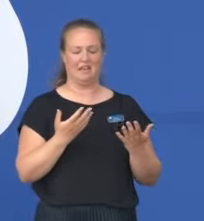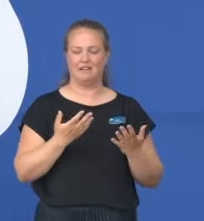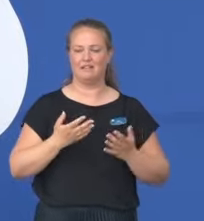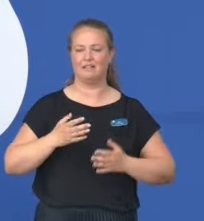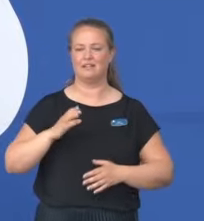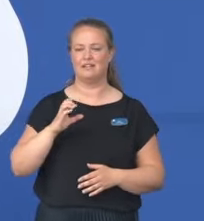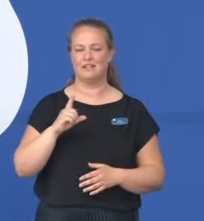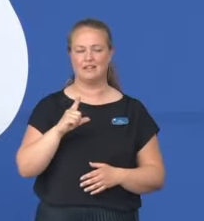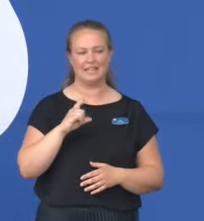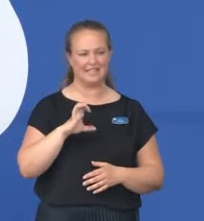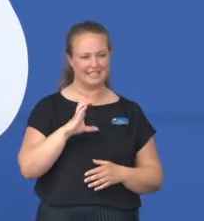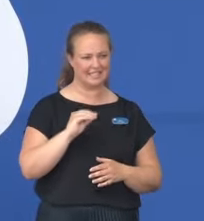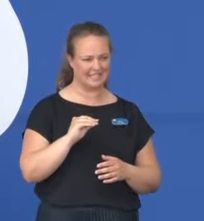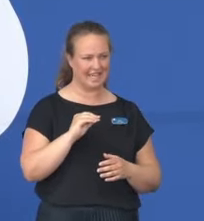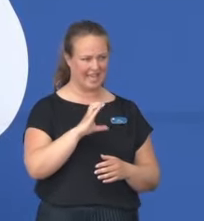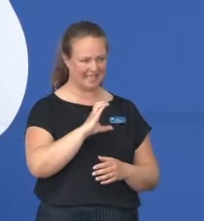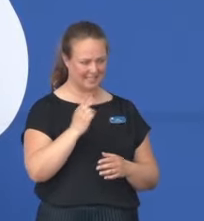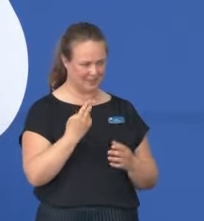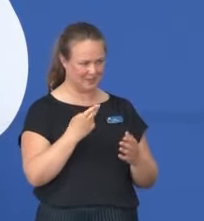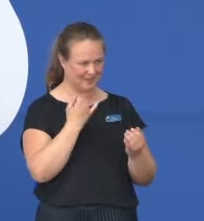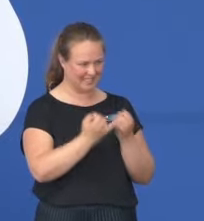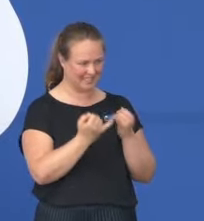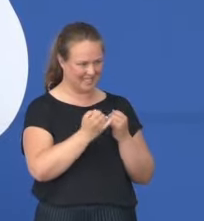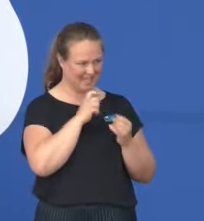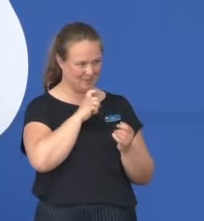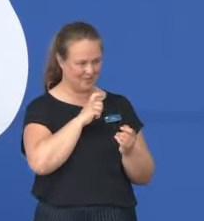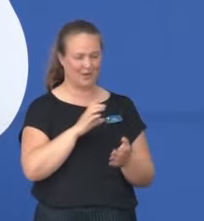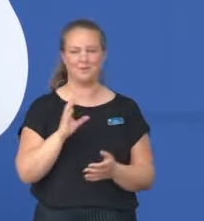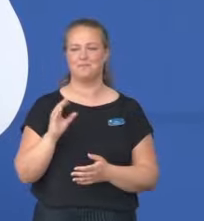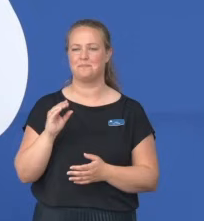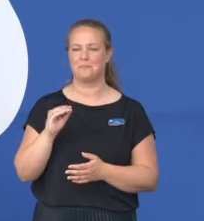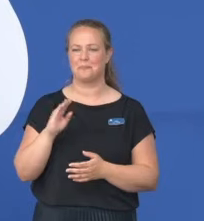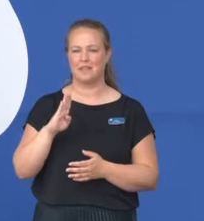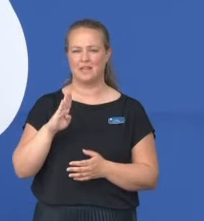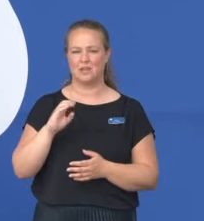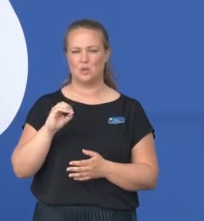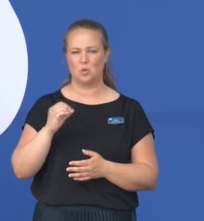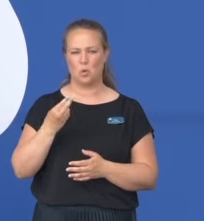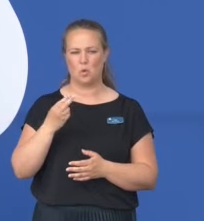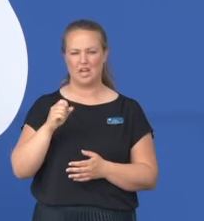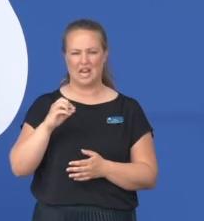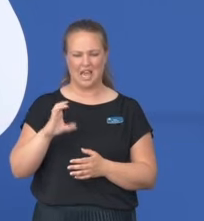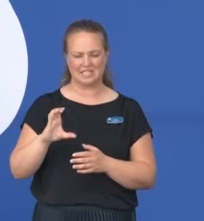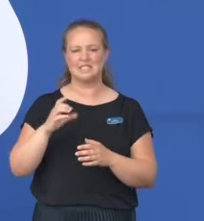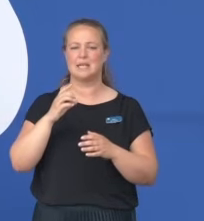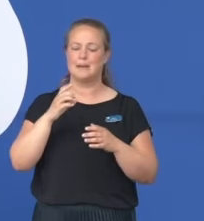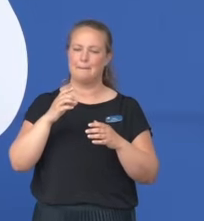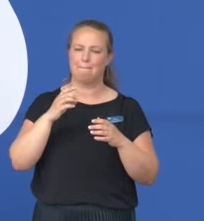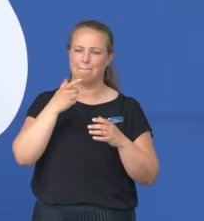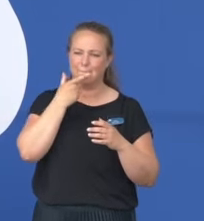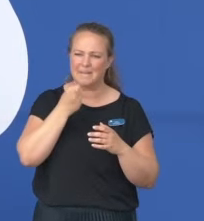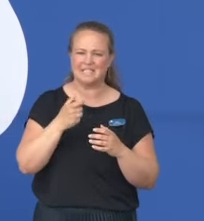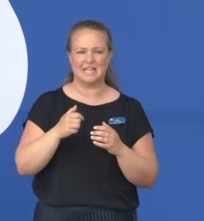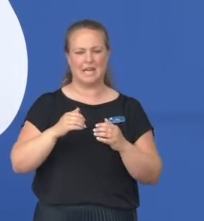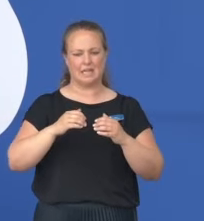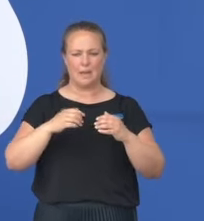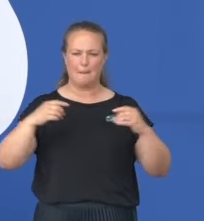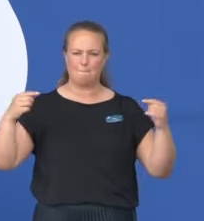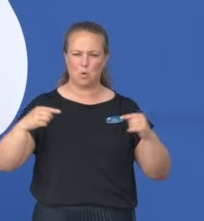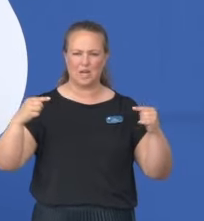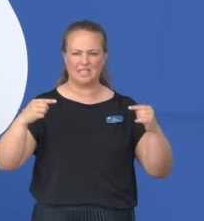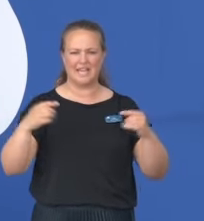har viftat i evigheter. Så en sista replik på detta ämne. Varsågod. Men för det Douglas missar är att polariseringen också ökar och skillnaden är i